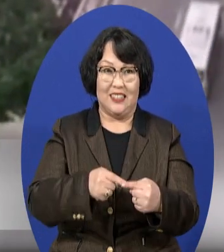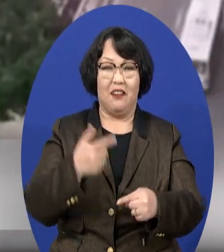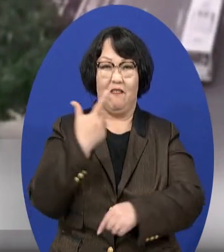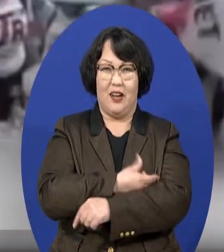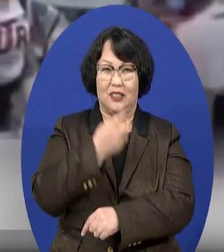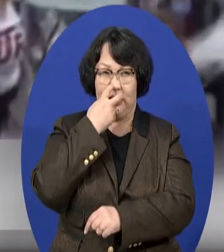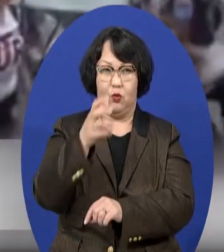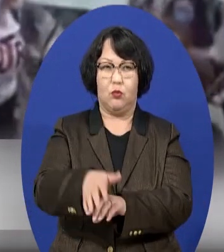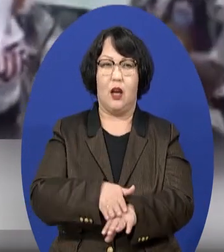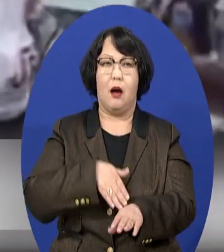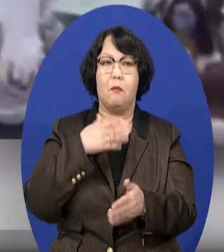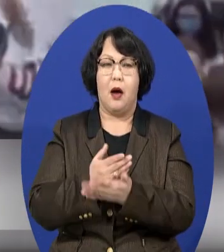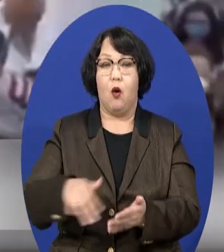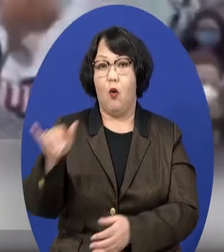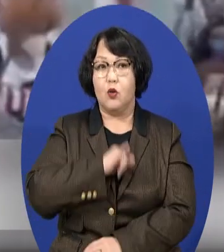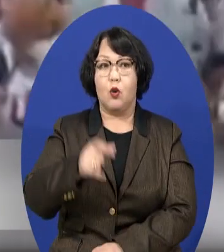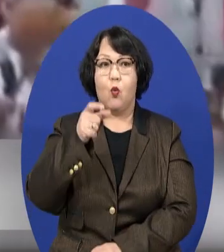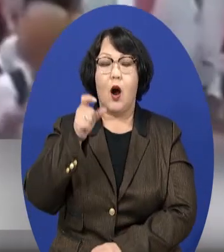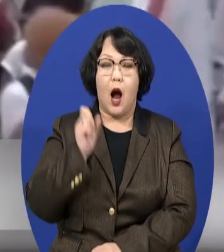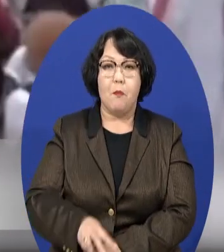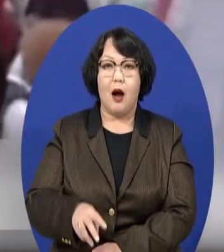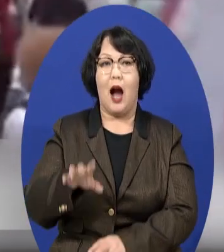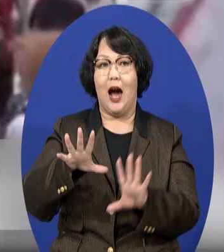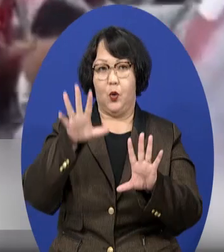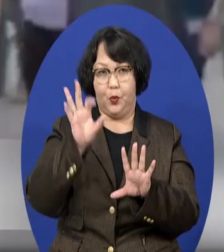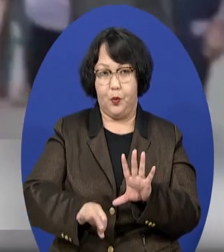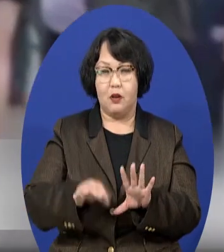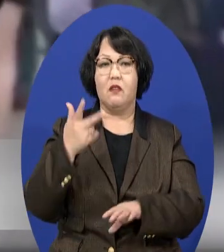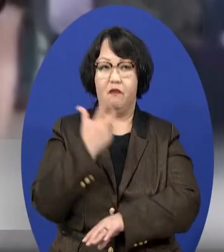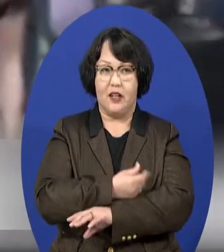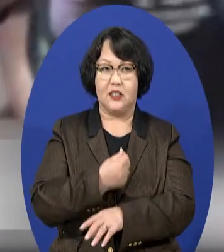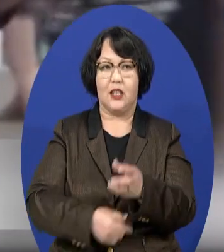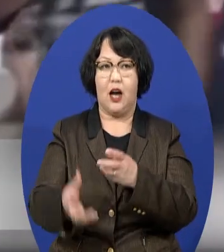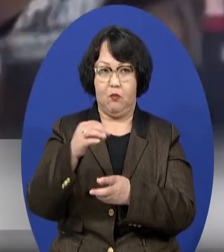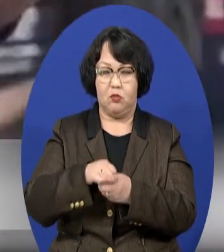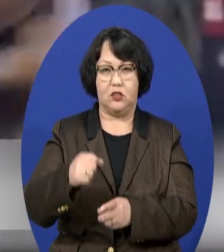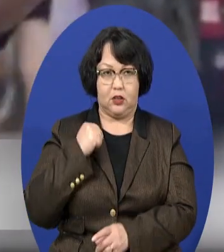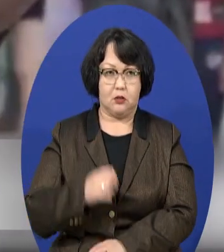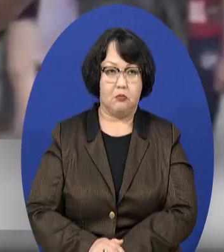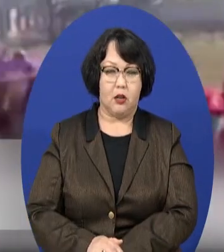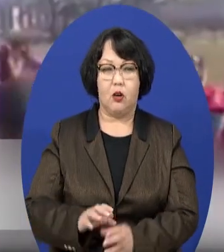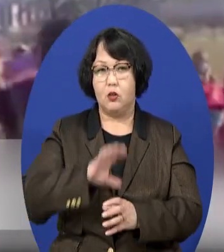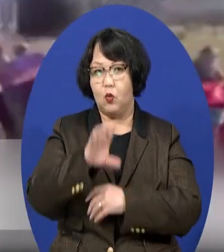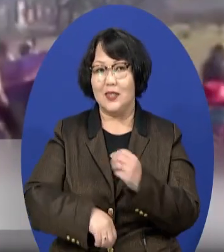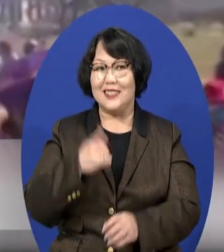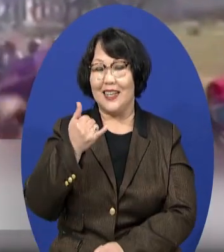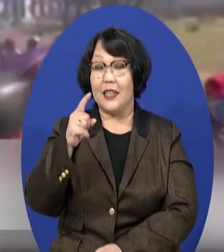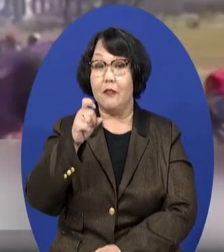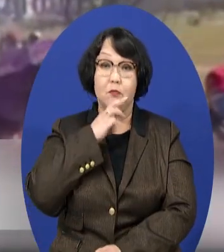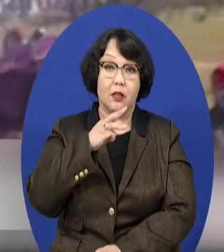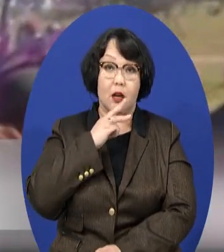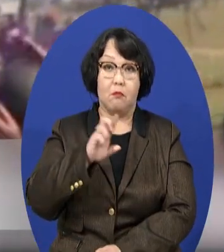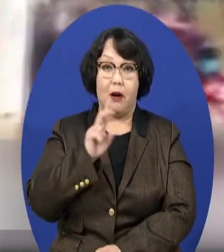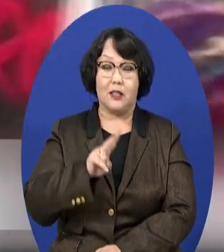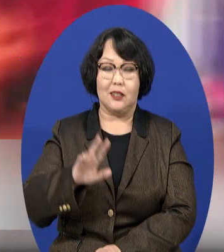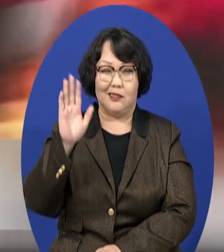явагдаж байна. Тус улс нийт хүн амынхаа 10% л вакцины жуулалт нь хамруулжээ. Олон улсын зарим хэвлэл Бразилийн